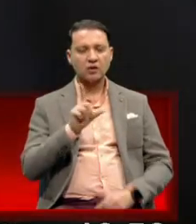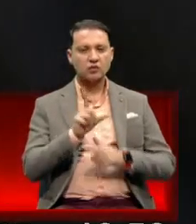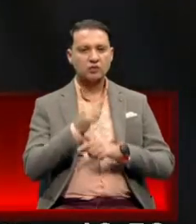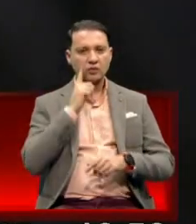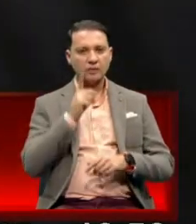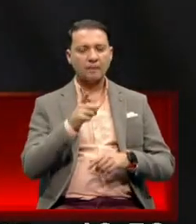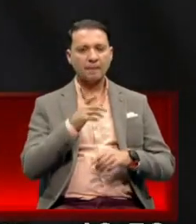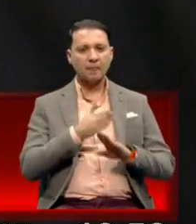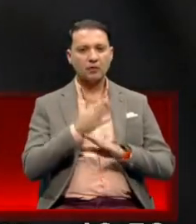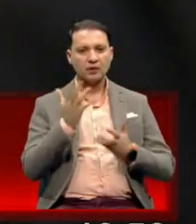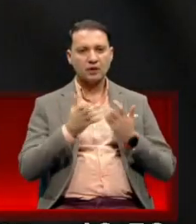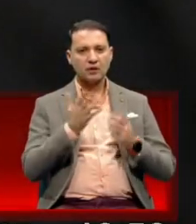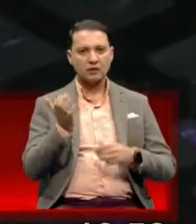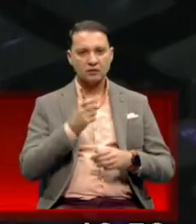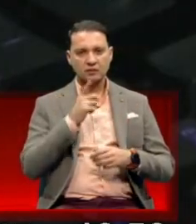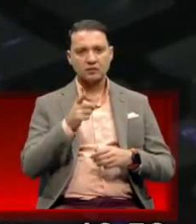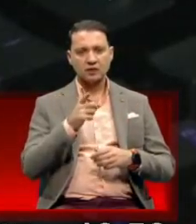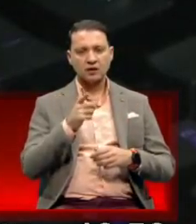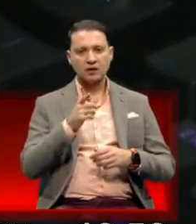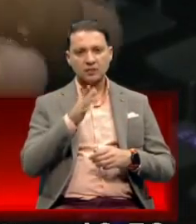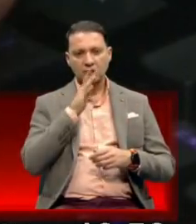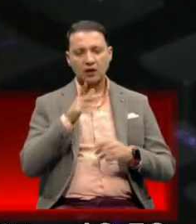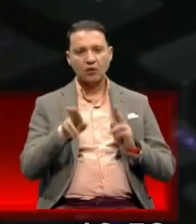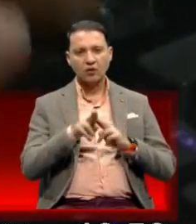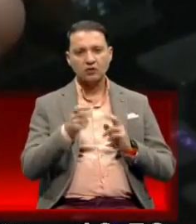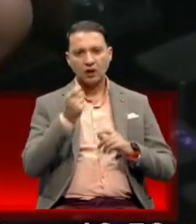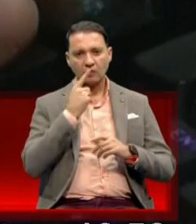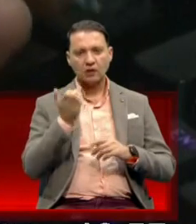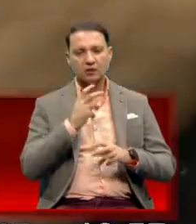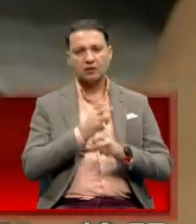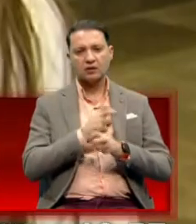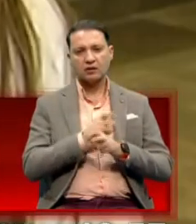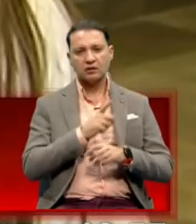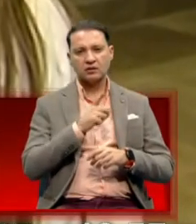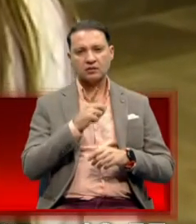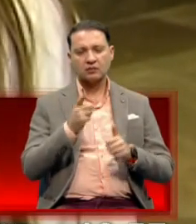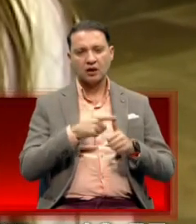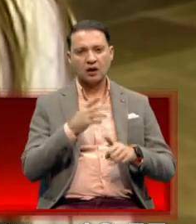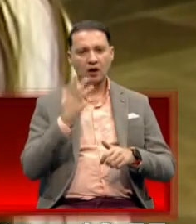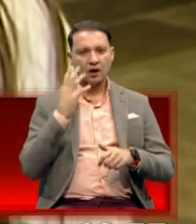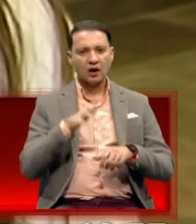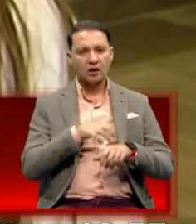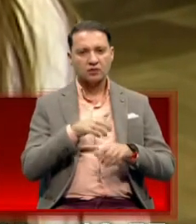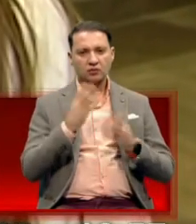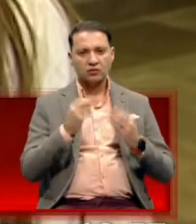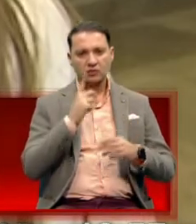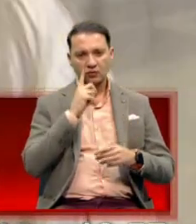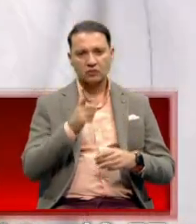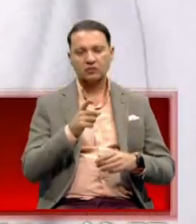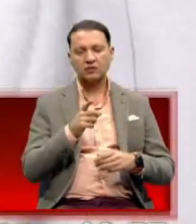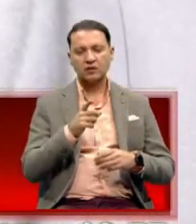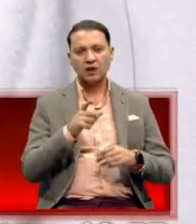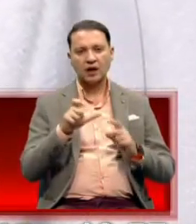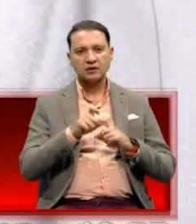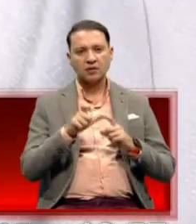uzmanlara göre doğru kaynaktan bile alınsa ezbere kolajen kullanımı tehlikeli. Birinci sırada alerjik reaksiyonlar görülebilmekte.